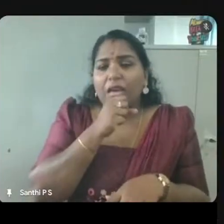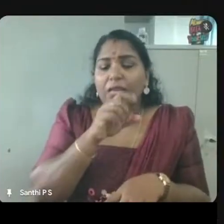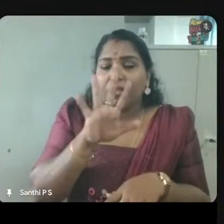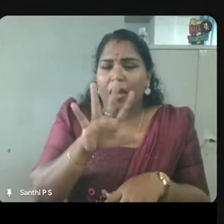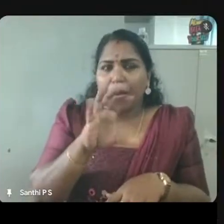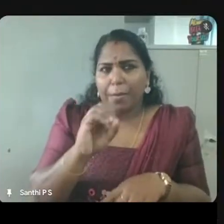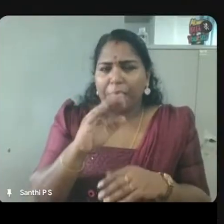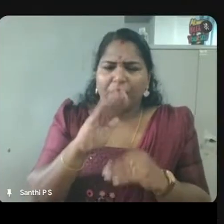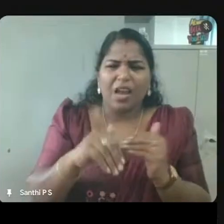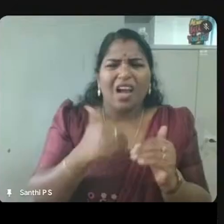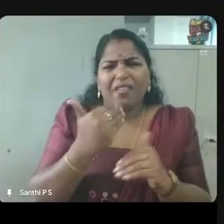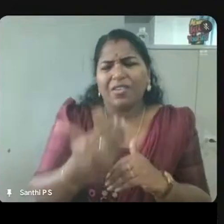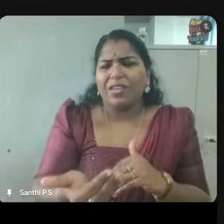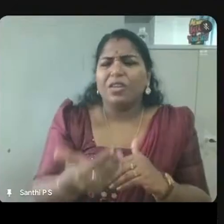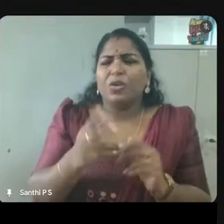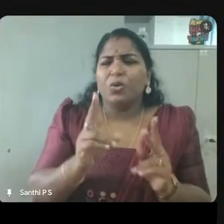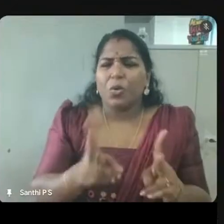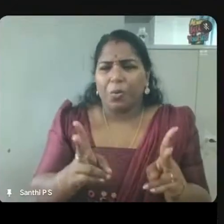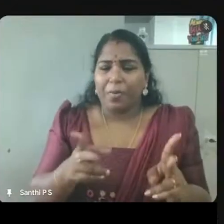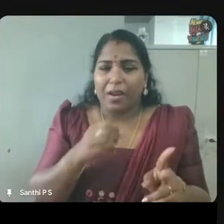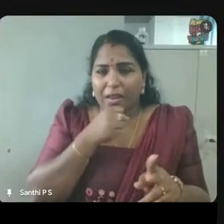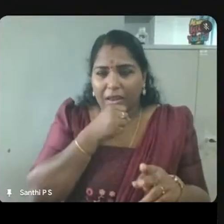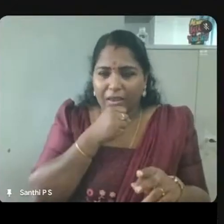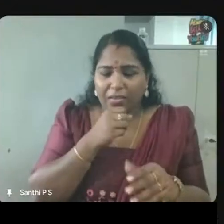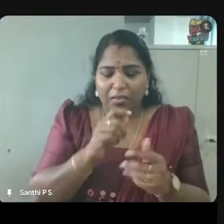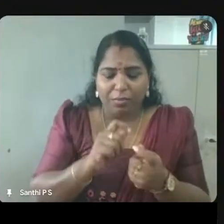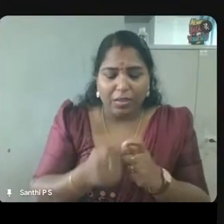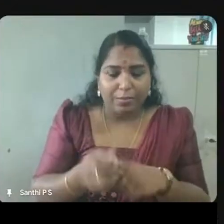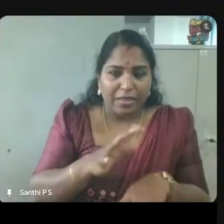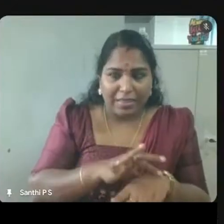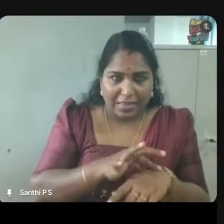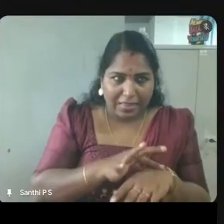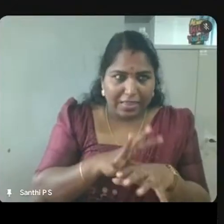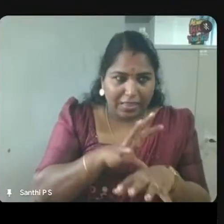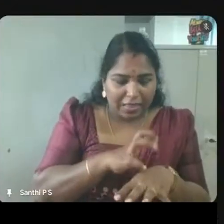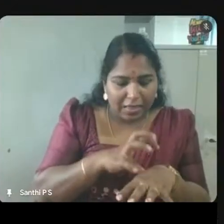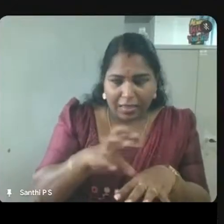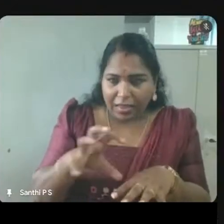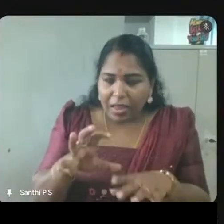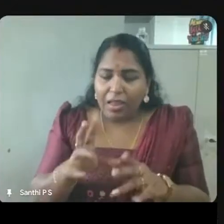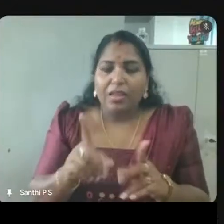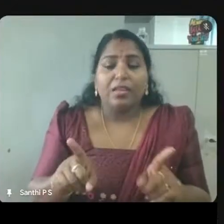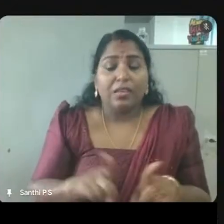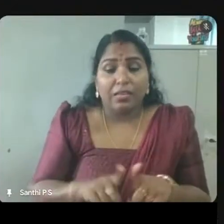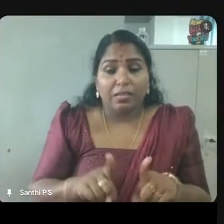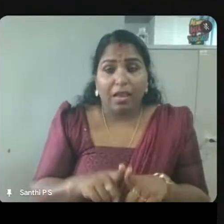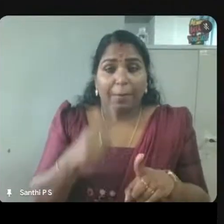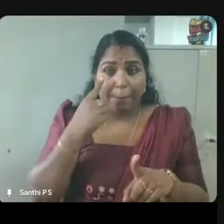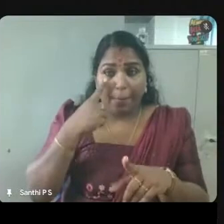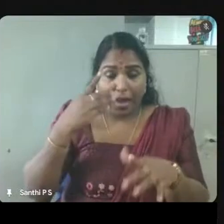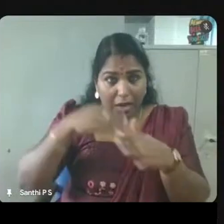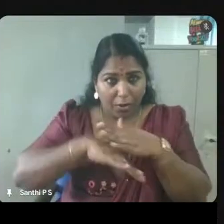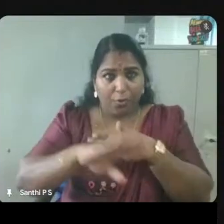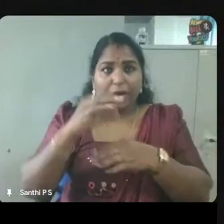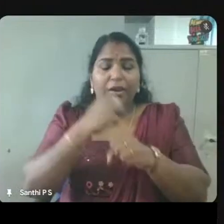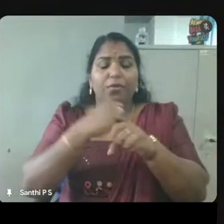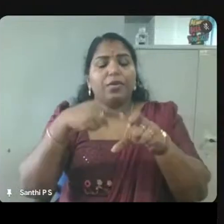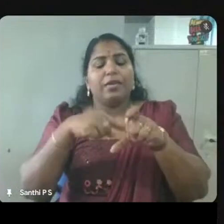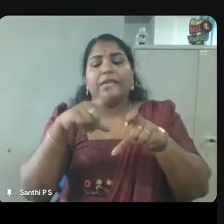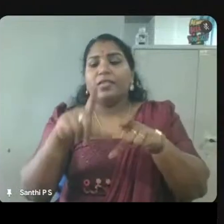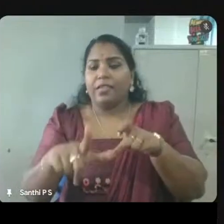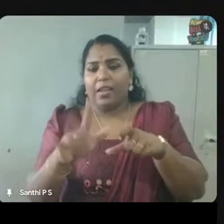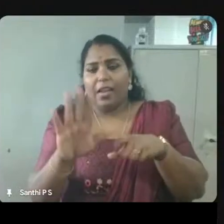നോർമൽ ഏജിങ് ചേഞ്ചസ് ആണ്. നമ്മുടെ സ്കിന്നൊക്കെ ചുളുങ്ങുന്നത് പോലെ കണ്ണിനകത്തൊരു വിട്രിയസ് ജെൽ എന്ന് പറഞ്ഞിട്ടൊരു ജെല്ലുണ്ട്. ഈ ജെല്ലൊന്ന് ചുങ്ങിയിട്ട്